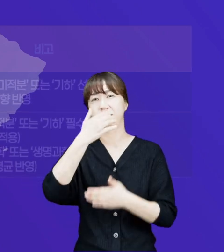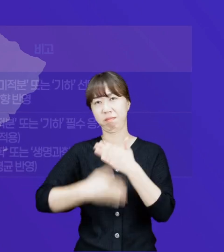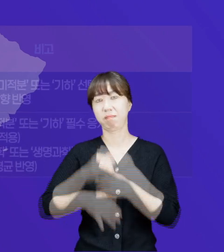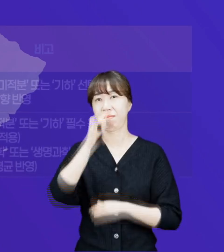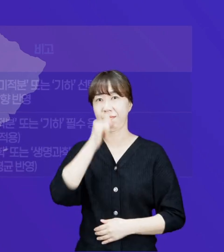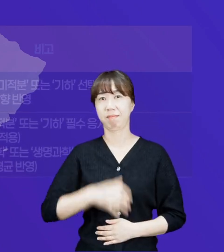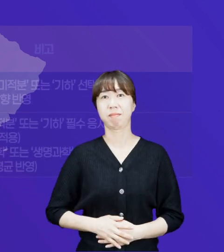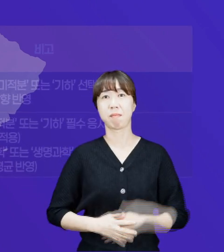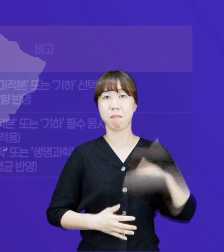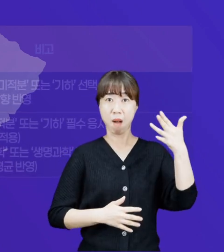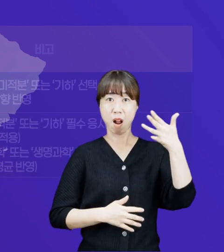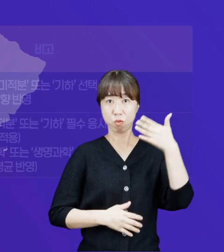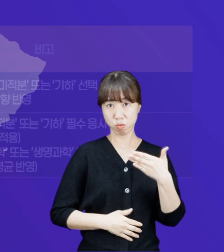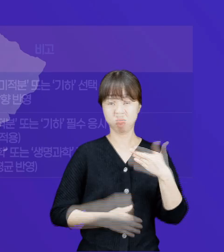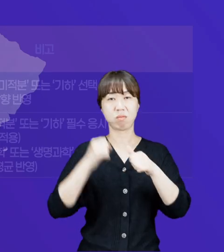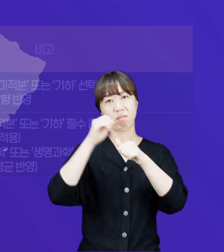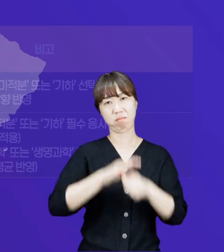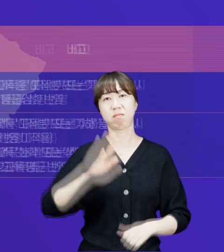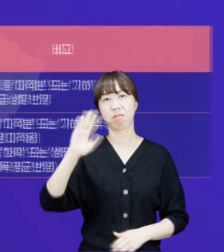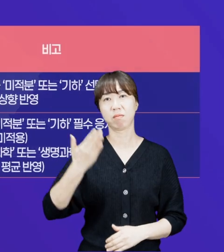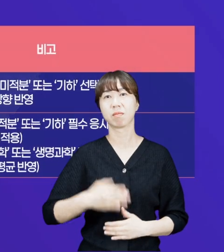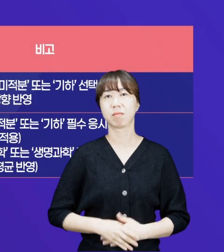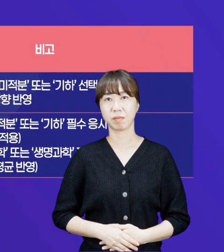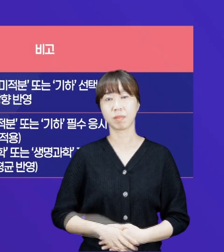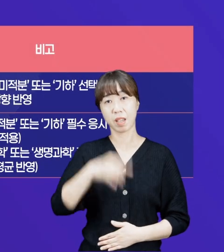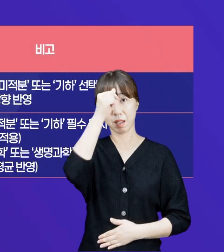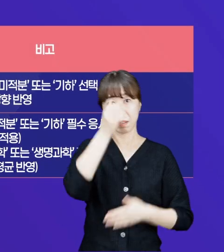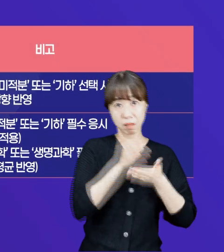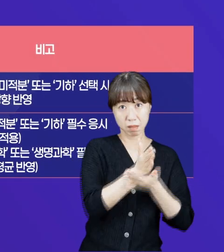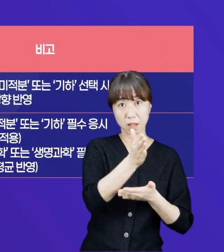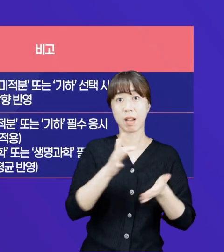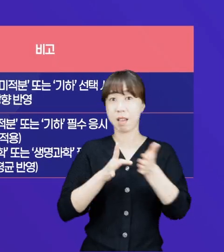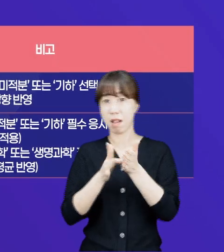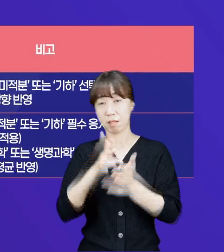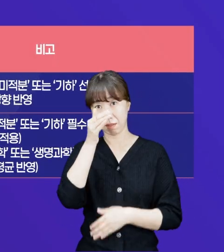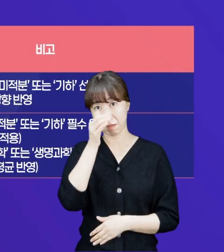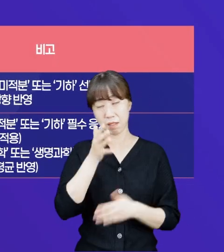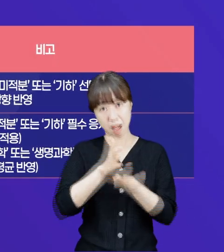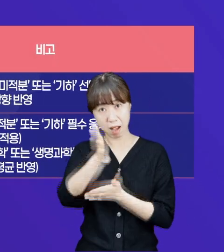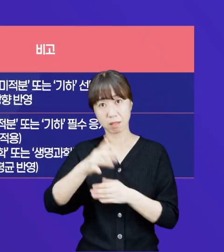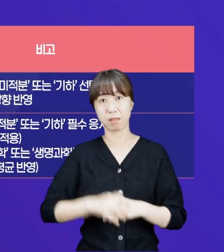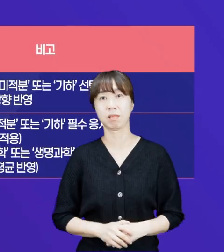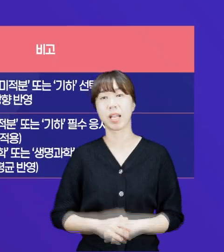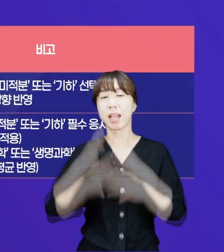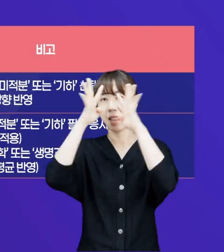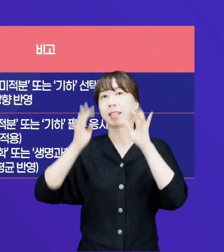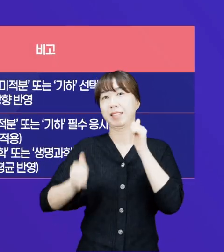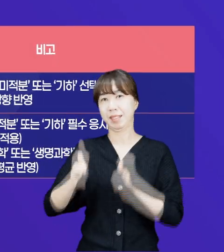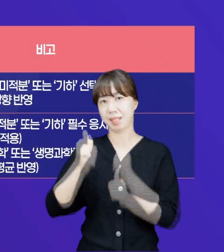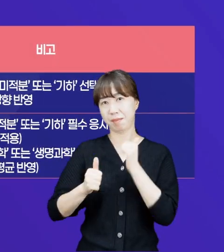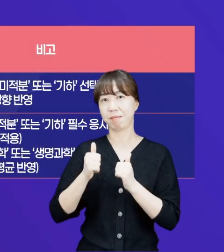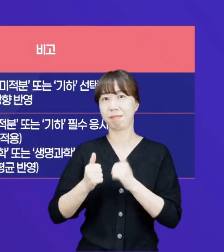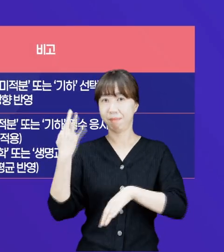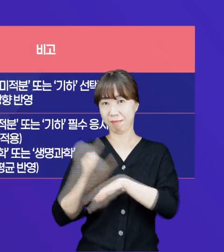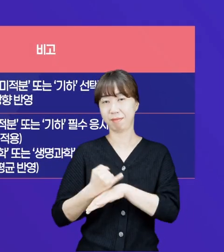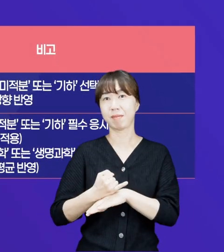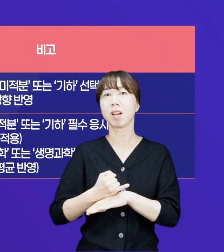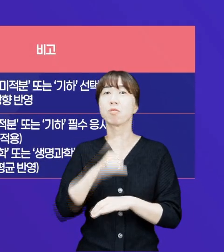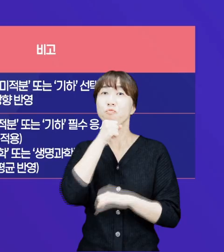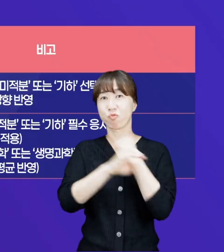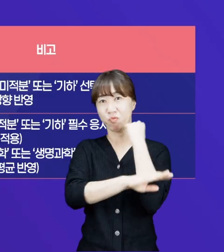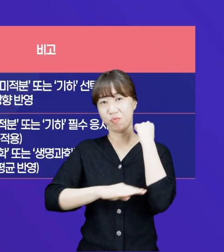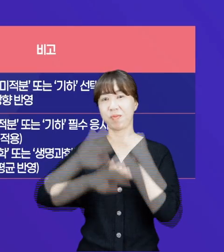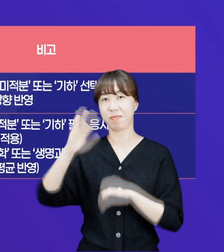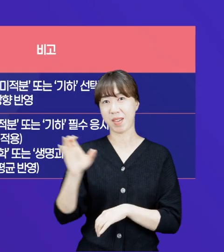처리됨을 유의해 주시기 바랍니다. 간호학과와 약학과는 수능 최저 학력 기준이 적용됩니다. 간호학과는 교과 일반,